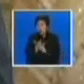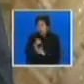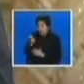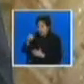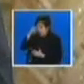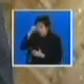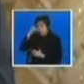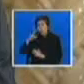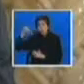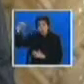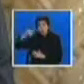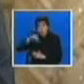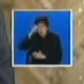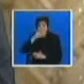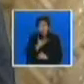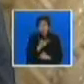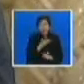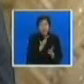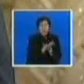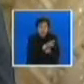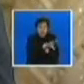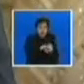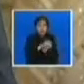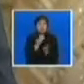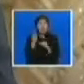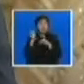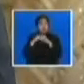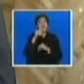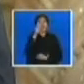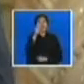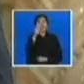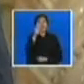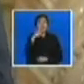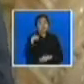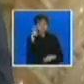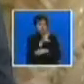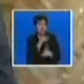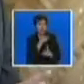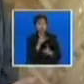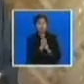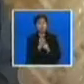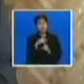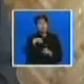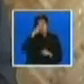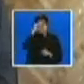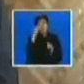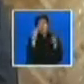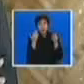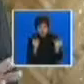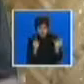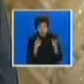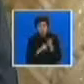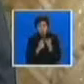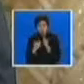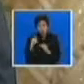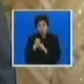เนี่ยก็ทำได ้ นะฮะเพราะว่าเราก็ถือว่าไม่ไปปิดกั้นนะครับไม่งั้นก็กลายเป็นว่าเรียนฟรีไปปิดกั้นไม่ให้คนที่เขาอยากจะทำโคร